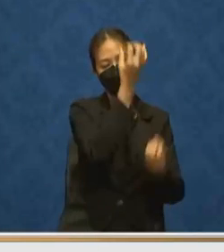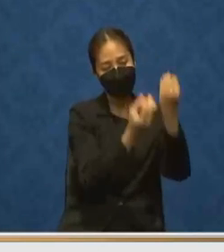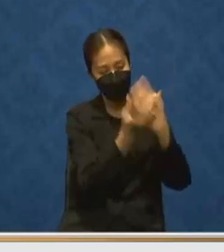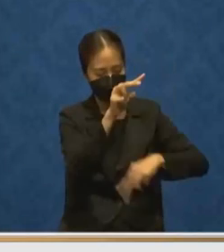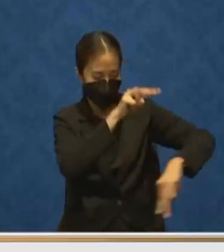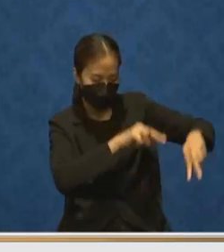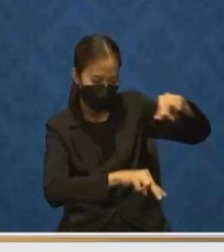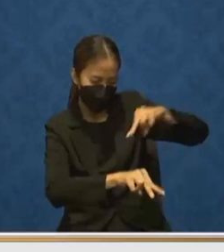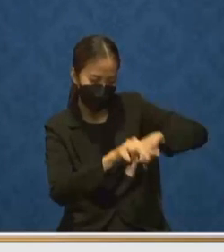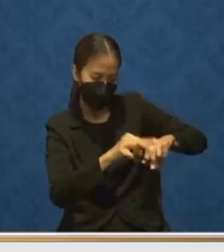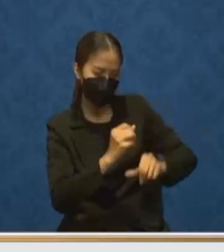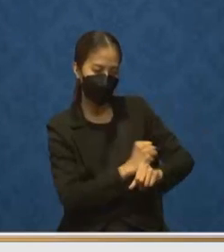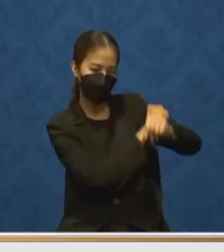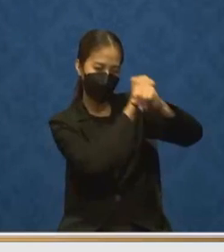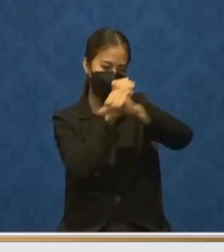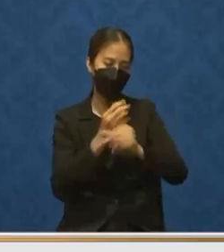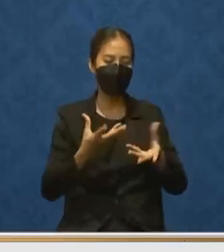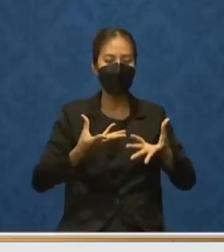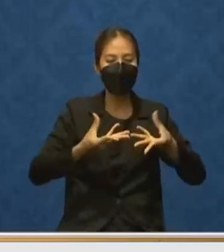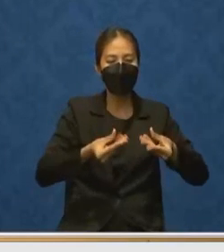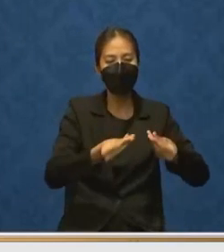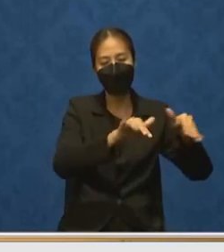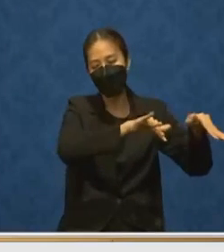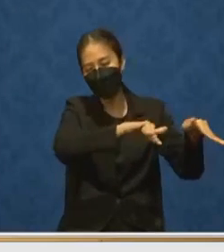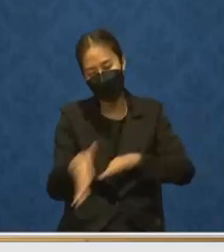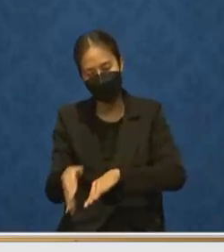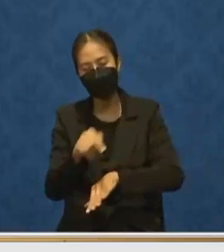ชะล้างพังทลายของดินและฟื้นฟูป่าต้นน้ำ